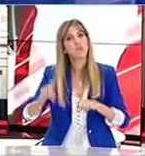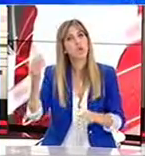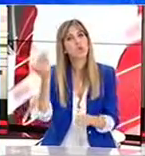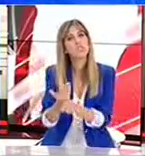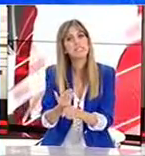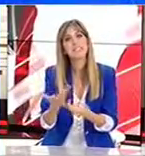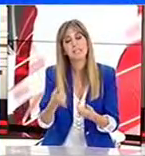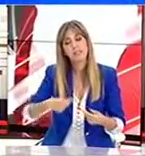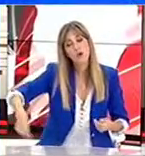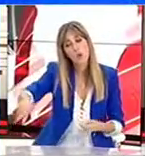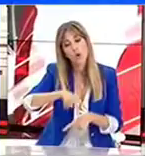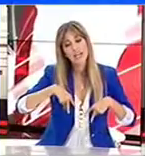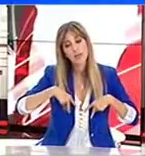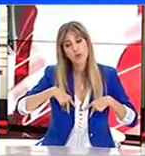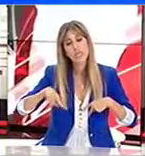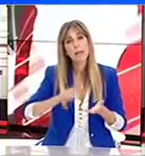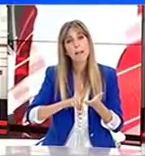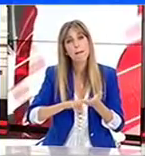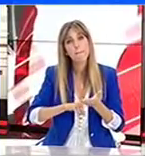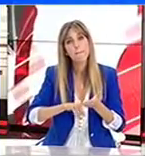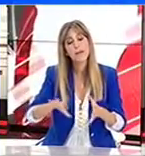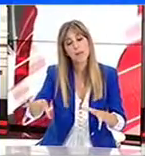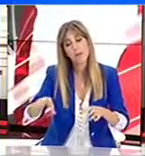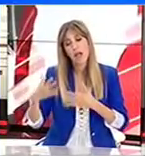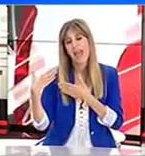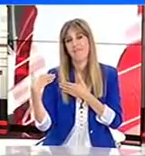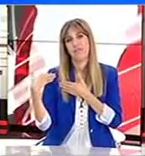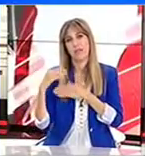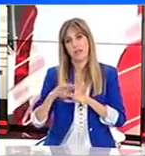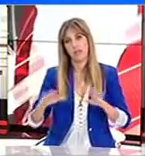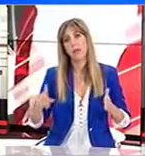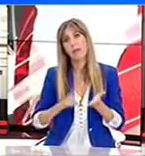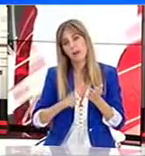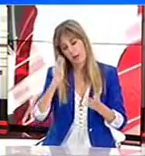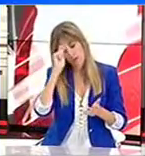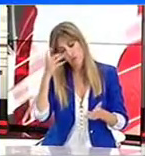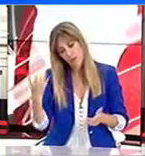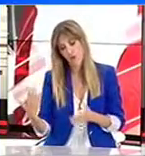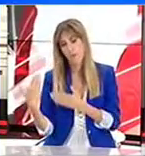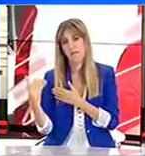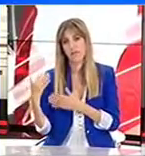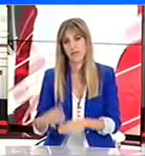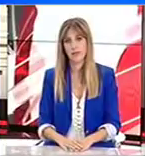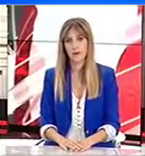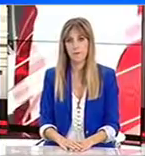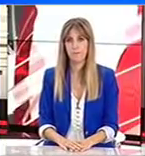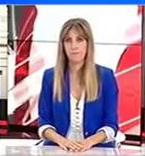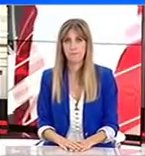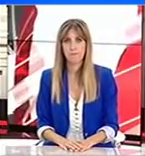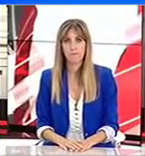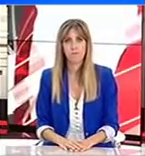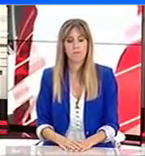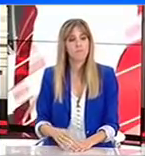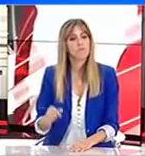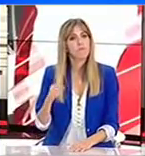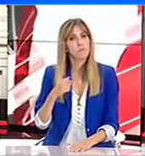Όχι, κύριε Τζολέτο, την απόφαση να συγκαλέσω το Υπουργικό Συμβούλιο και δεν ήταν. Ήταν ακριβώς την επόμενη μέρα το Υπουργικό Συμβούλιο. Την είχα πάρει